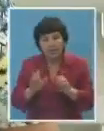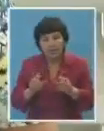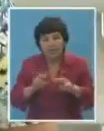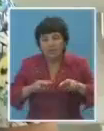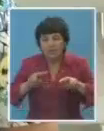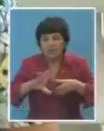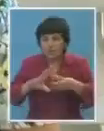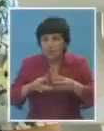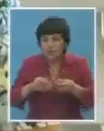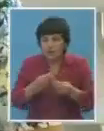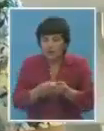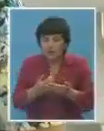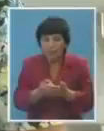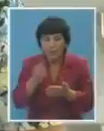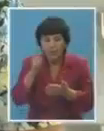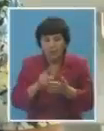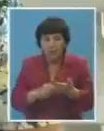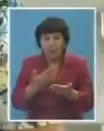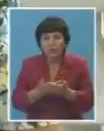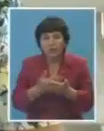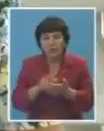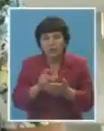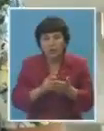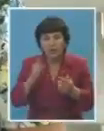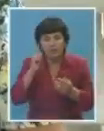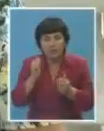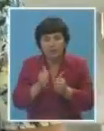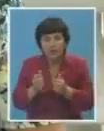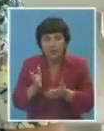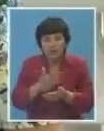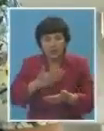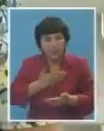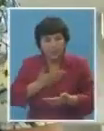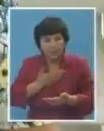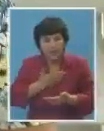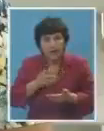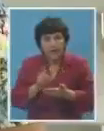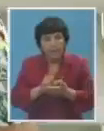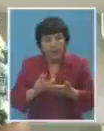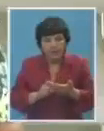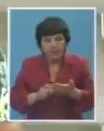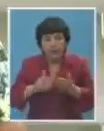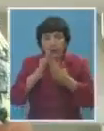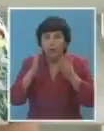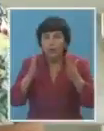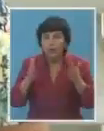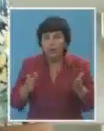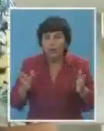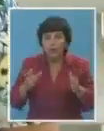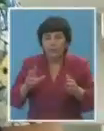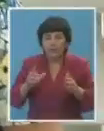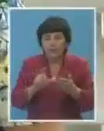зерттеудің санына алынады деп сенемін. Өйткені ақынның жырларында жалпы біздің поэзиядағы үлкен тамаша